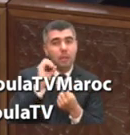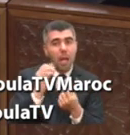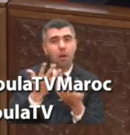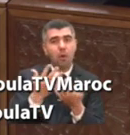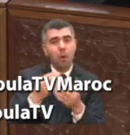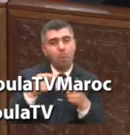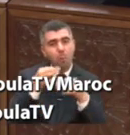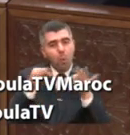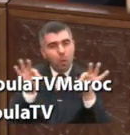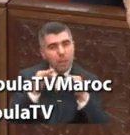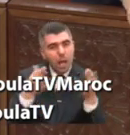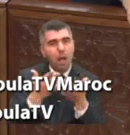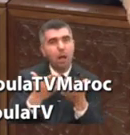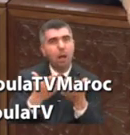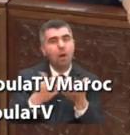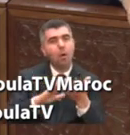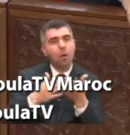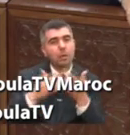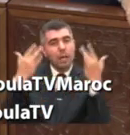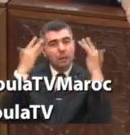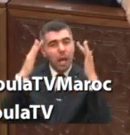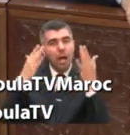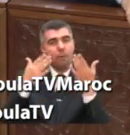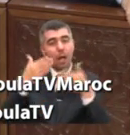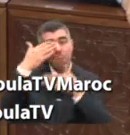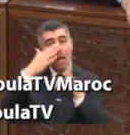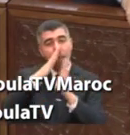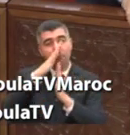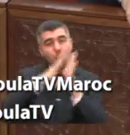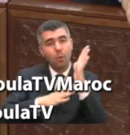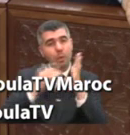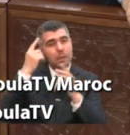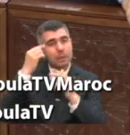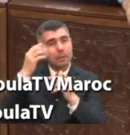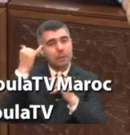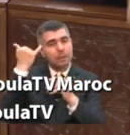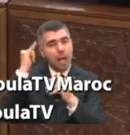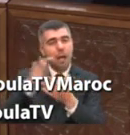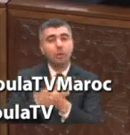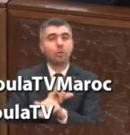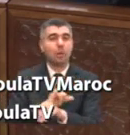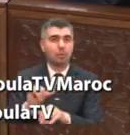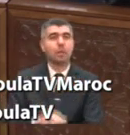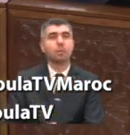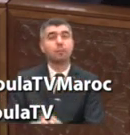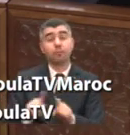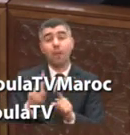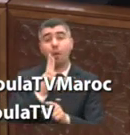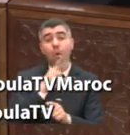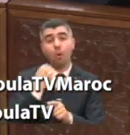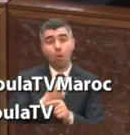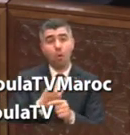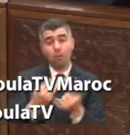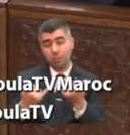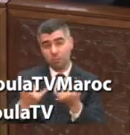مستوى الفن، على مستوى الثقافه المغربيه الى غير ذلك. بالنسبه للمكتب المغربي لحقوق المؤلف، طبعا هذه الحكومه وفي